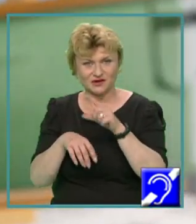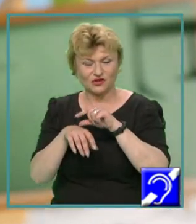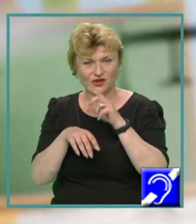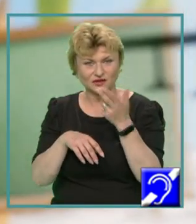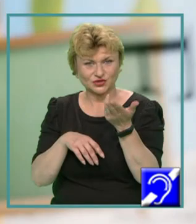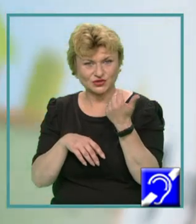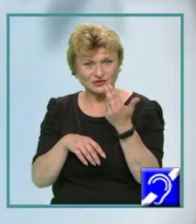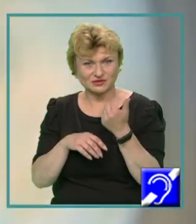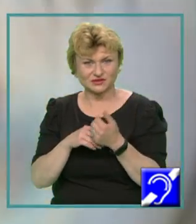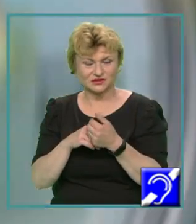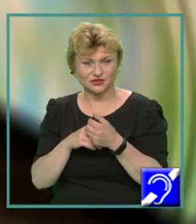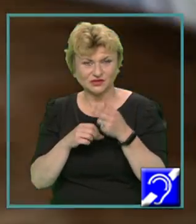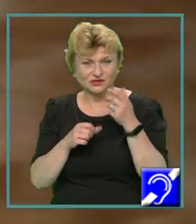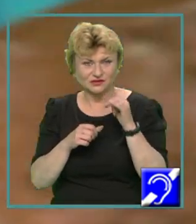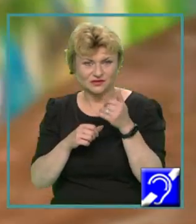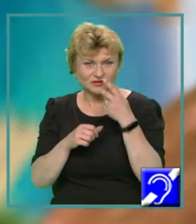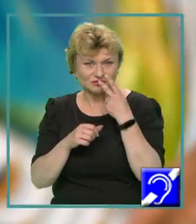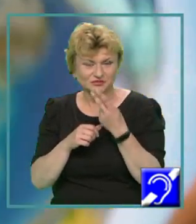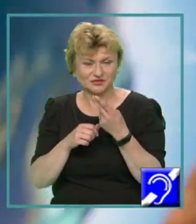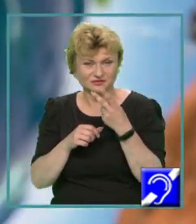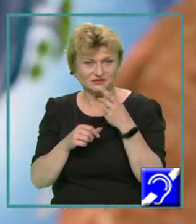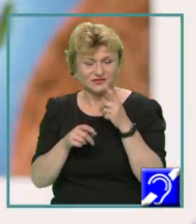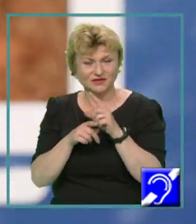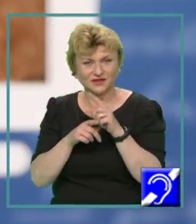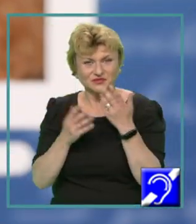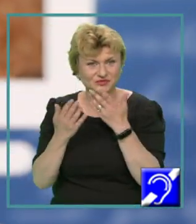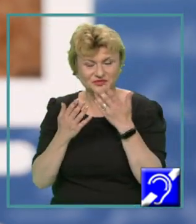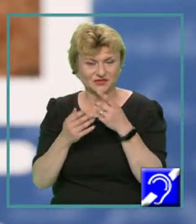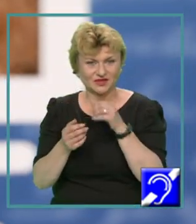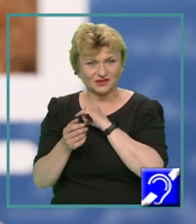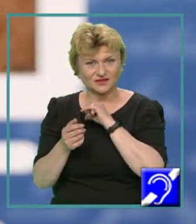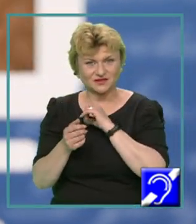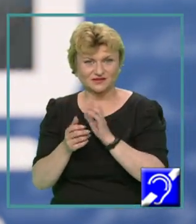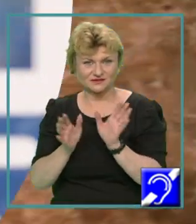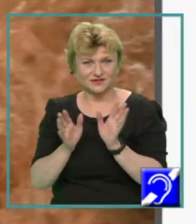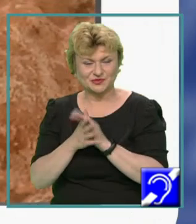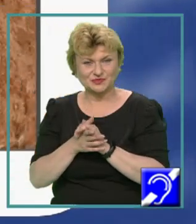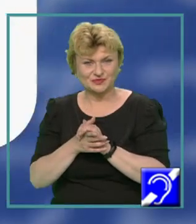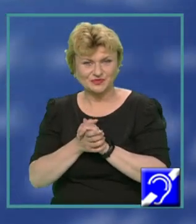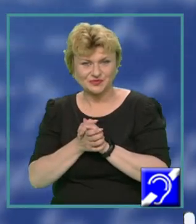15, când vă aștept cu alte cursuri la fel de interesante și utile. Zi reușită să aveți!